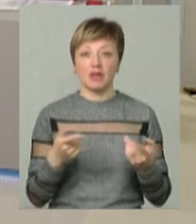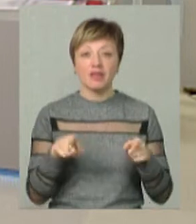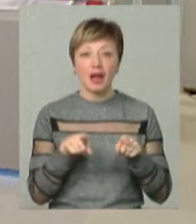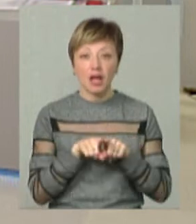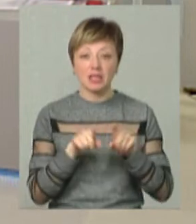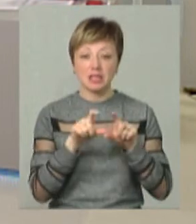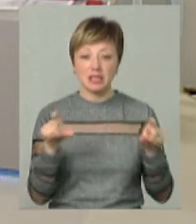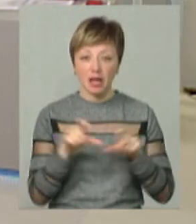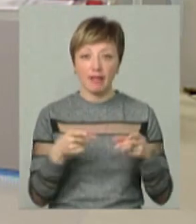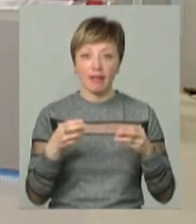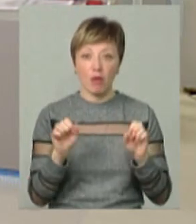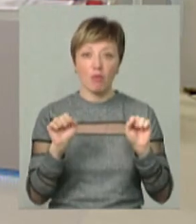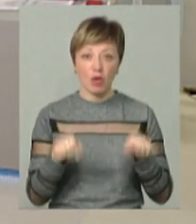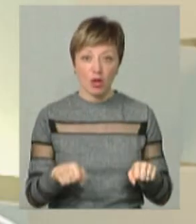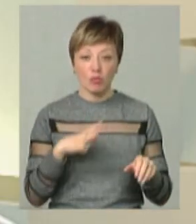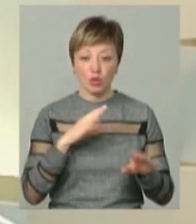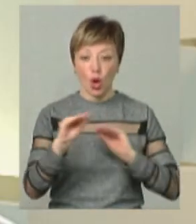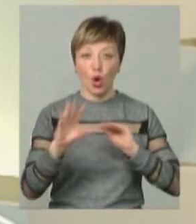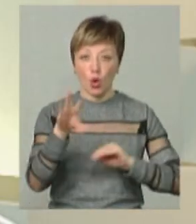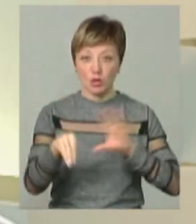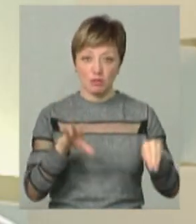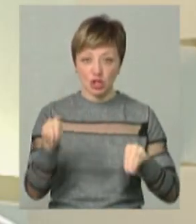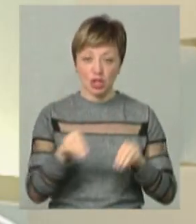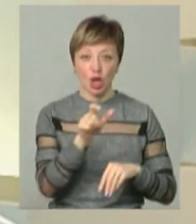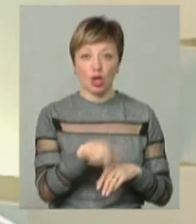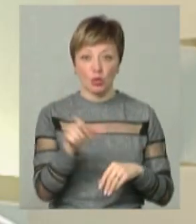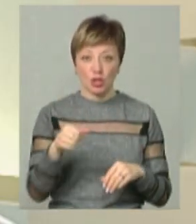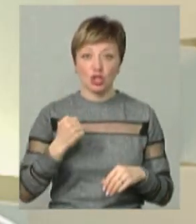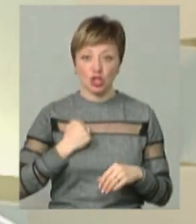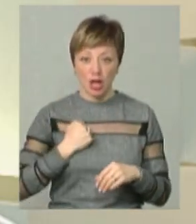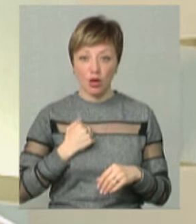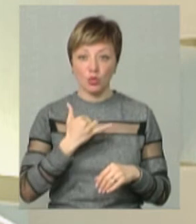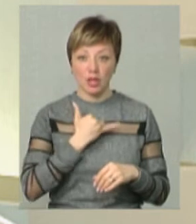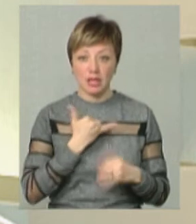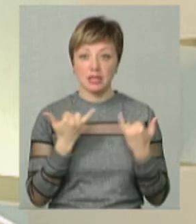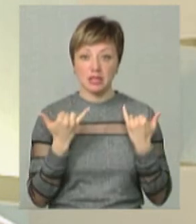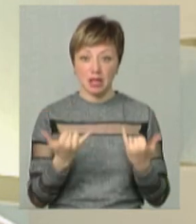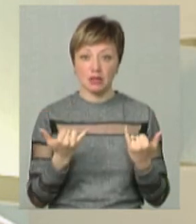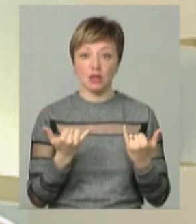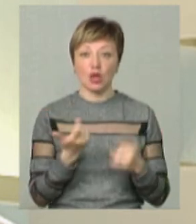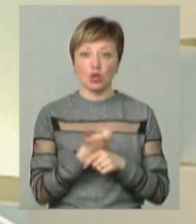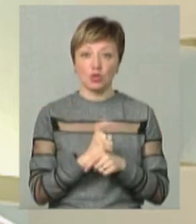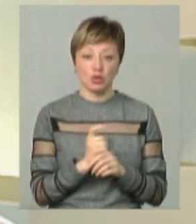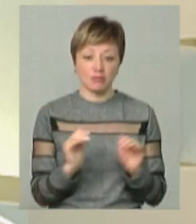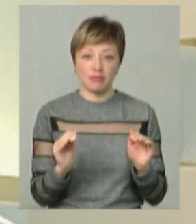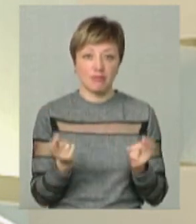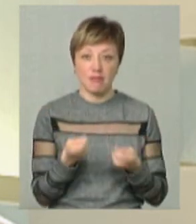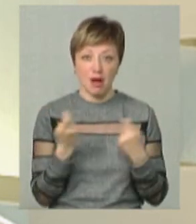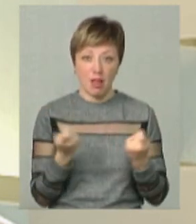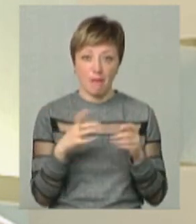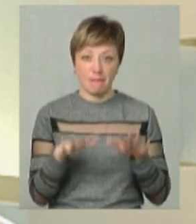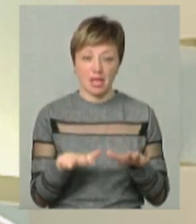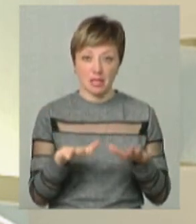таких закладах, де б могли бути розміщені ці люди, на жаль, от в нас зараз дуже обмежена кількість